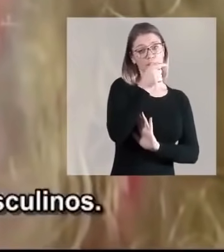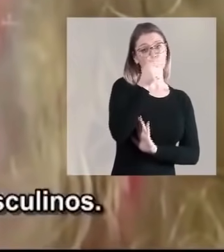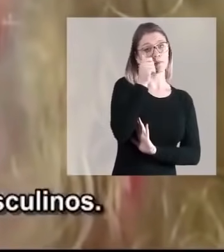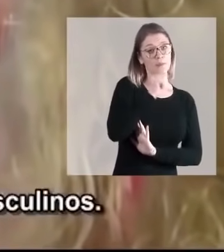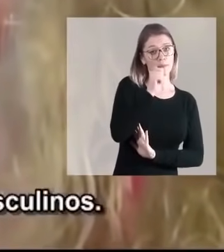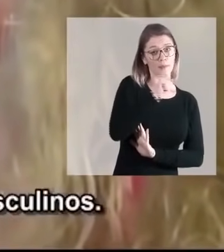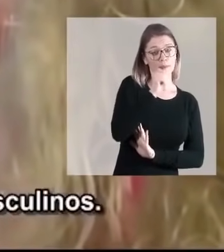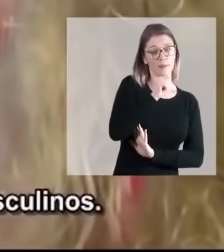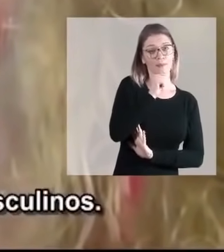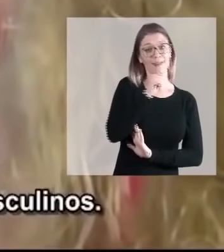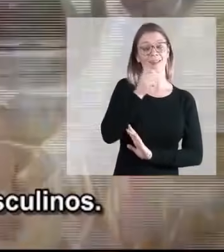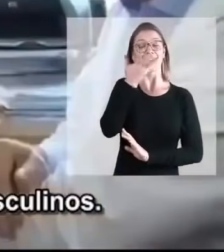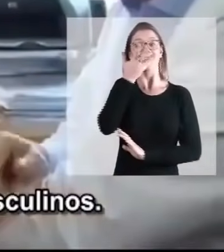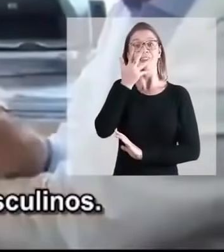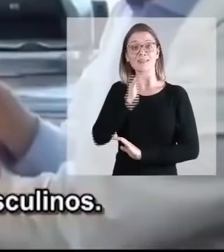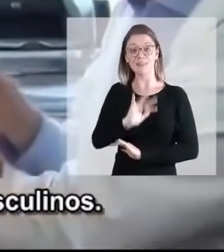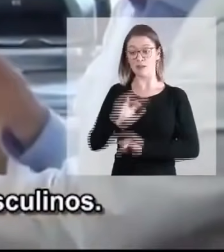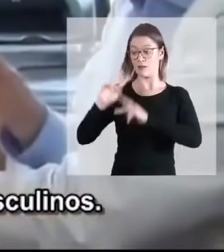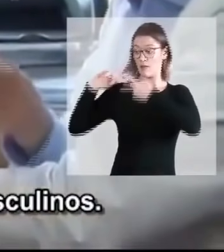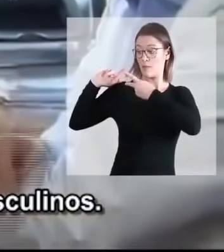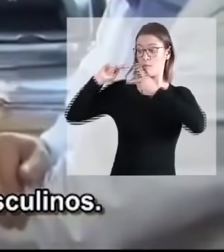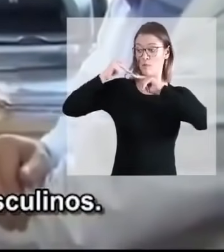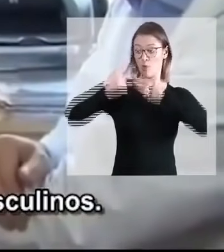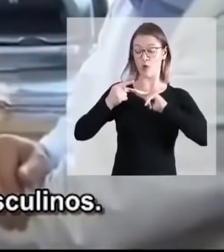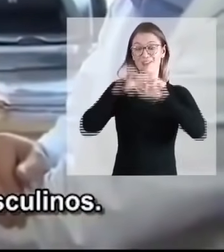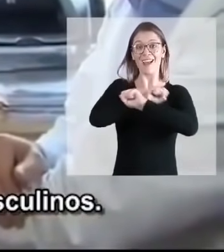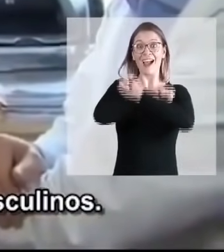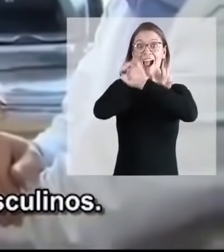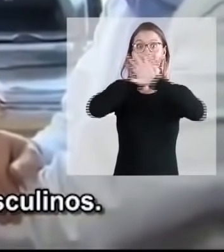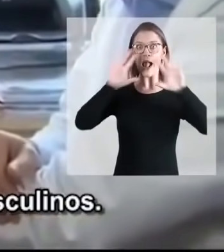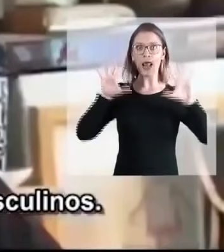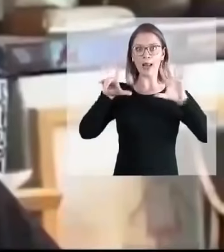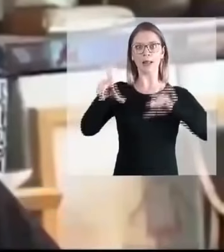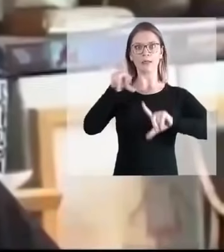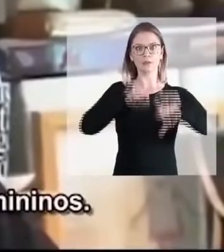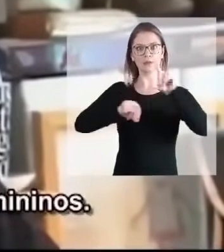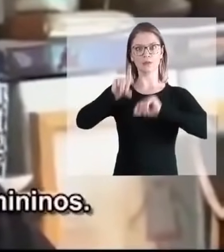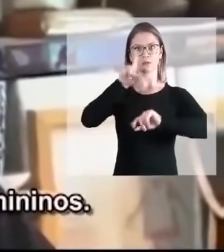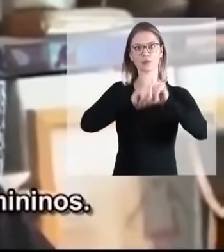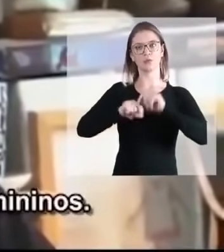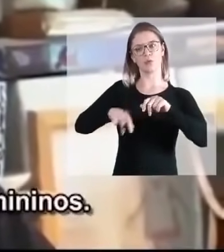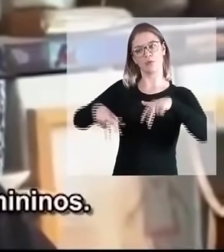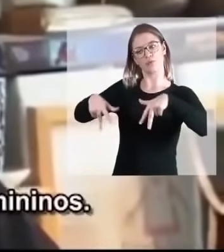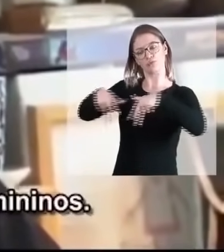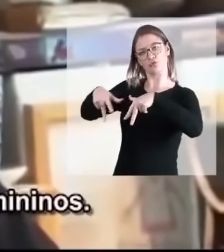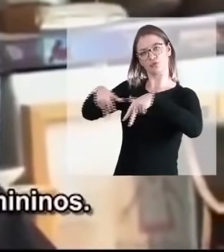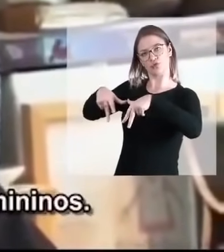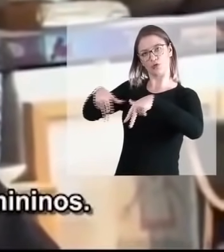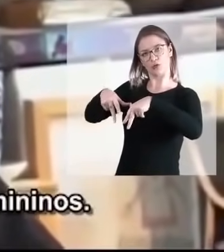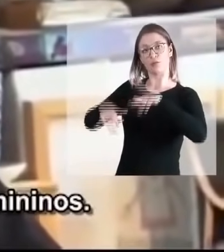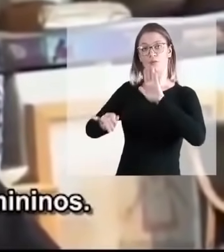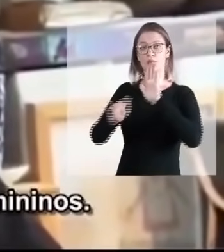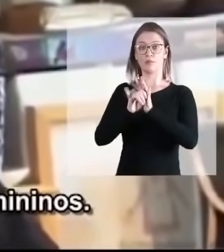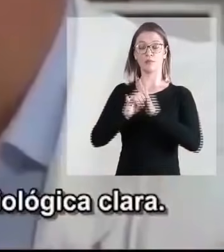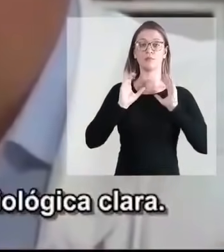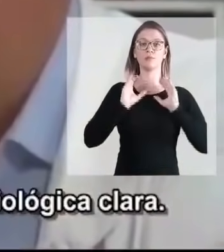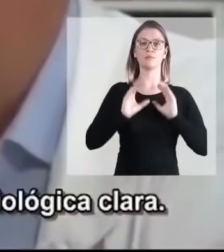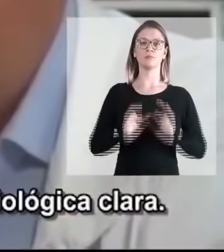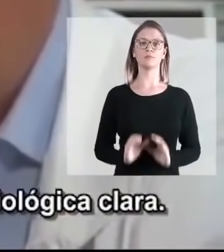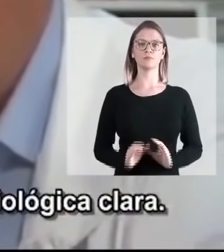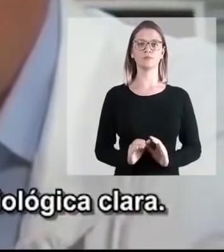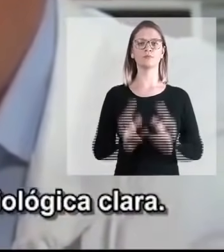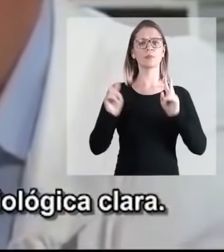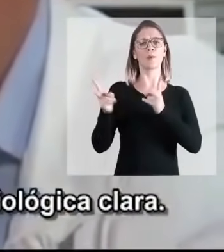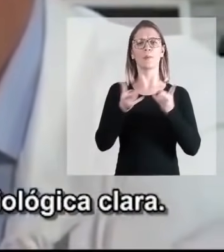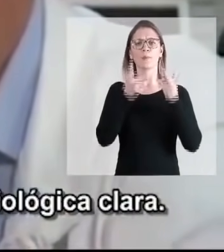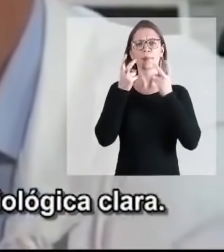til at gutter velger maskuline leker, jenter velger feminine leker.